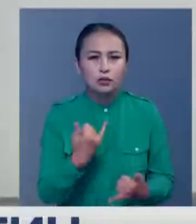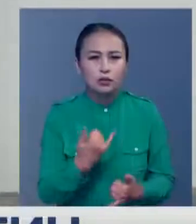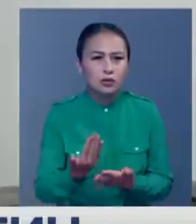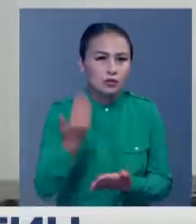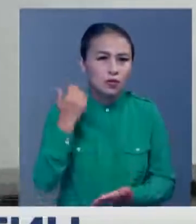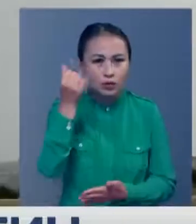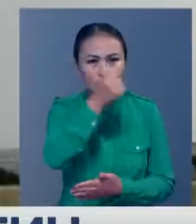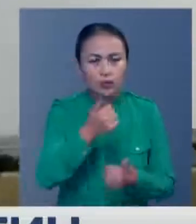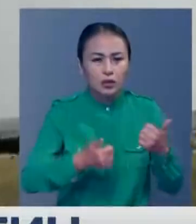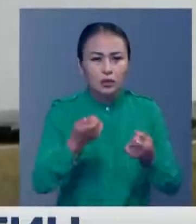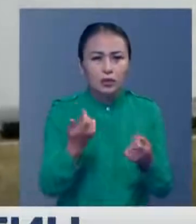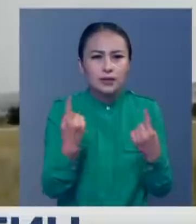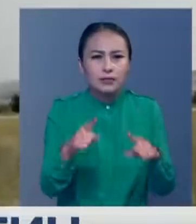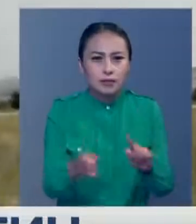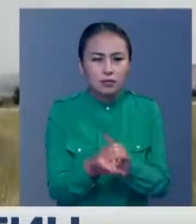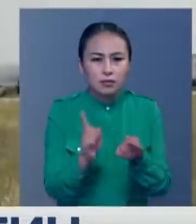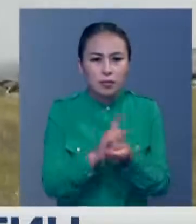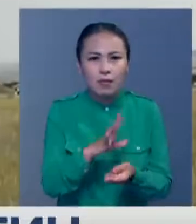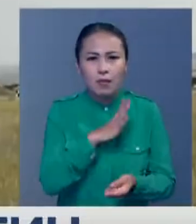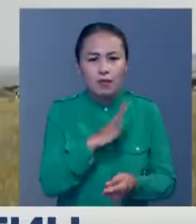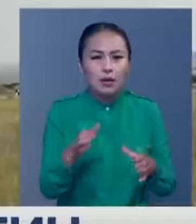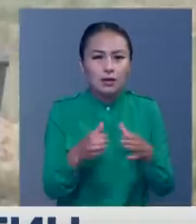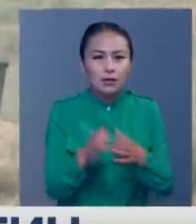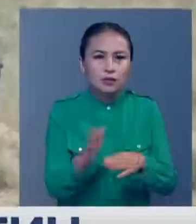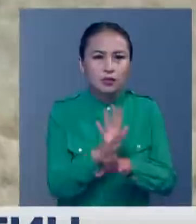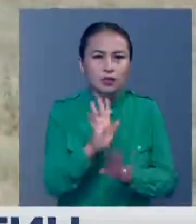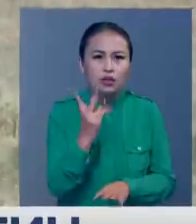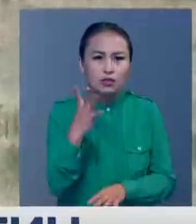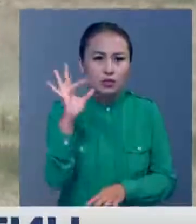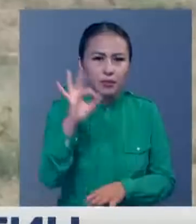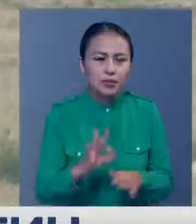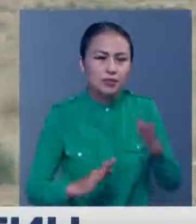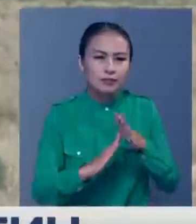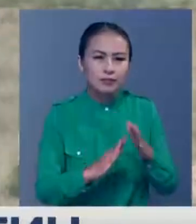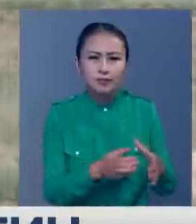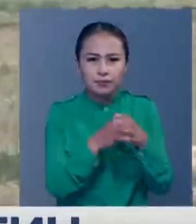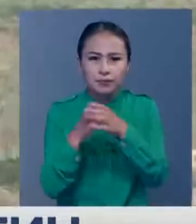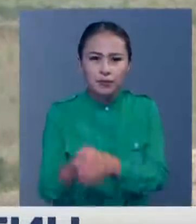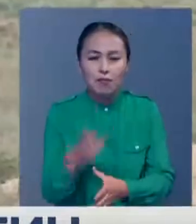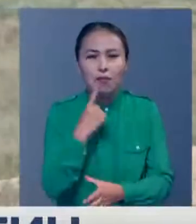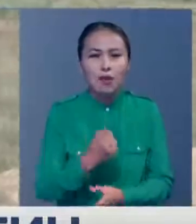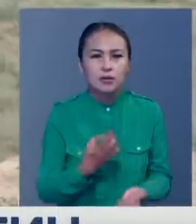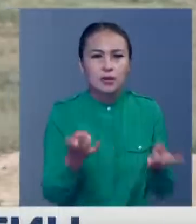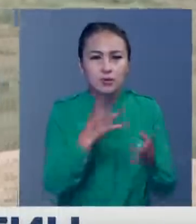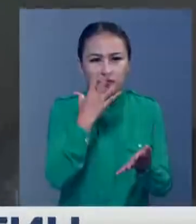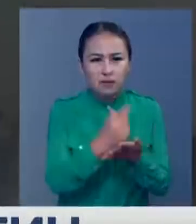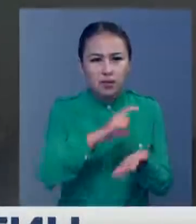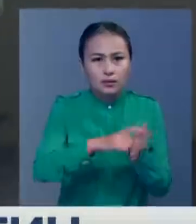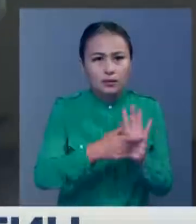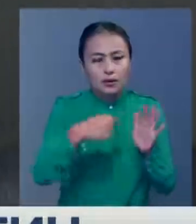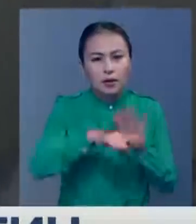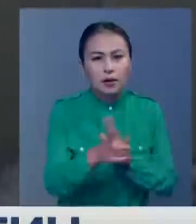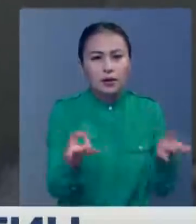дәстүрлі жаттығуларға өзгеріс еніп, биыл полигонға жеке құрамның тек 25% ғана келді. Қалған сарбаздар өздерінің әскери бөлімшелерінде қалып